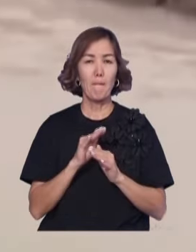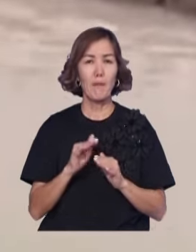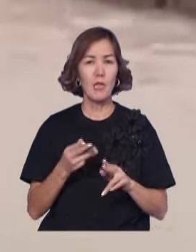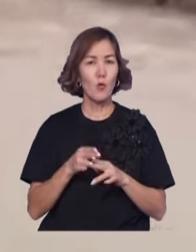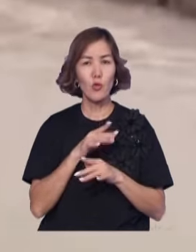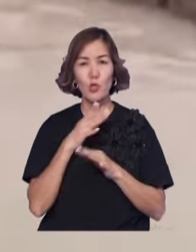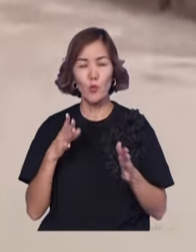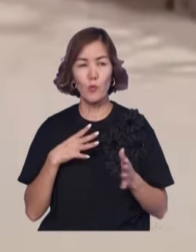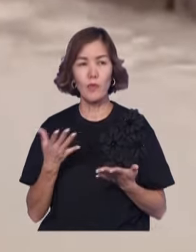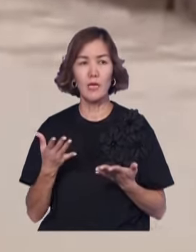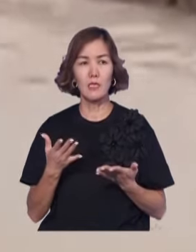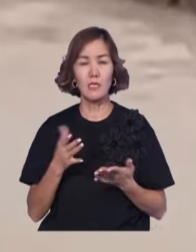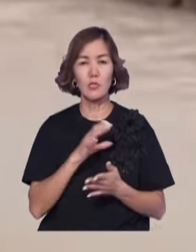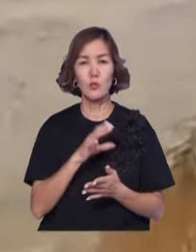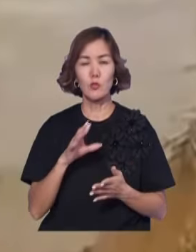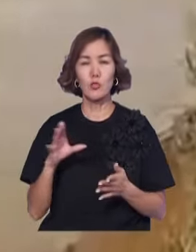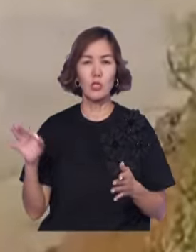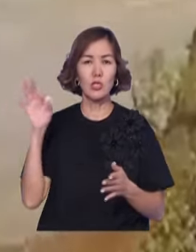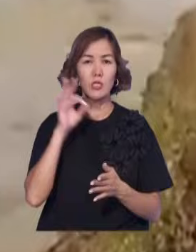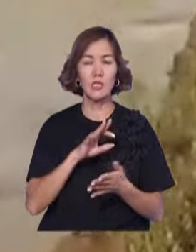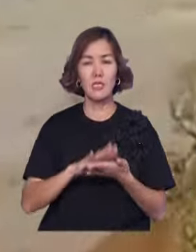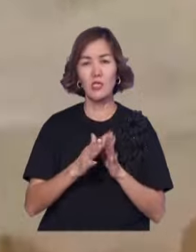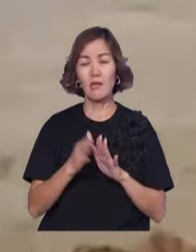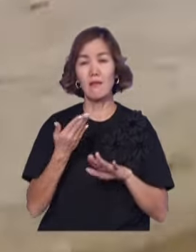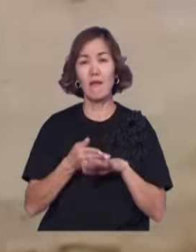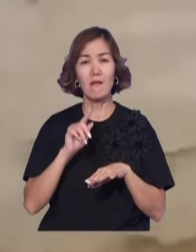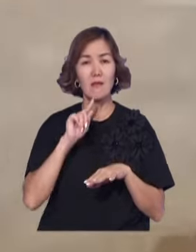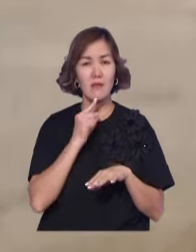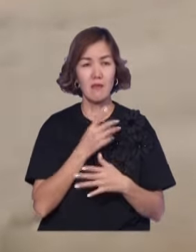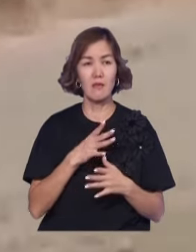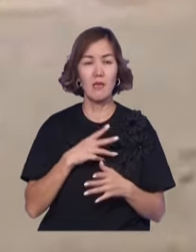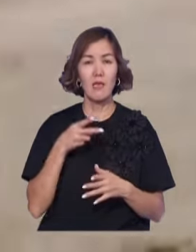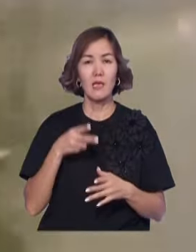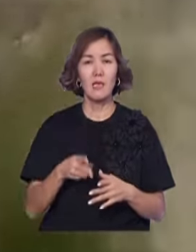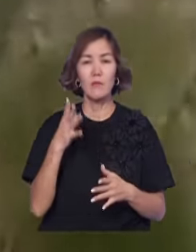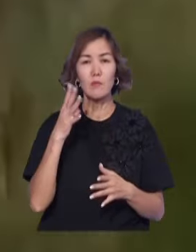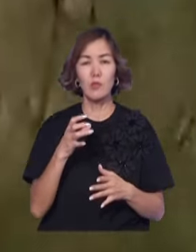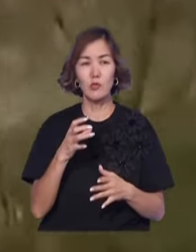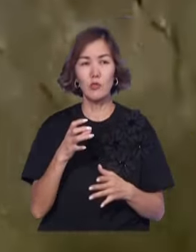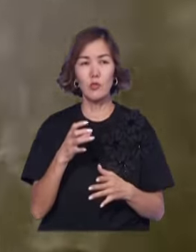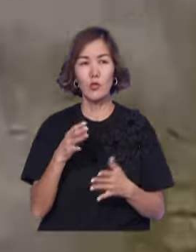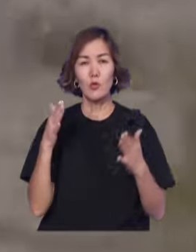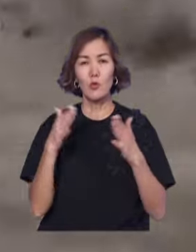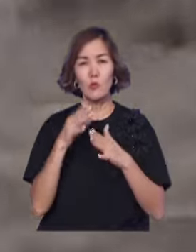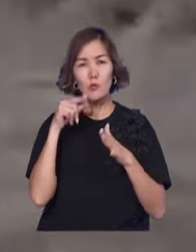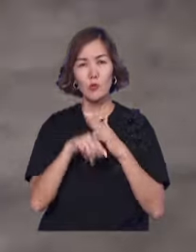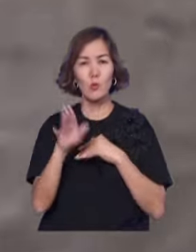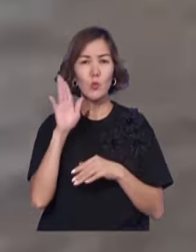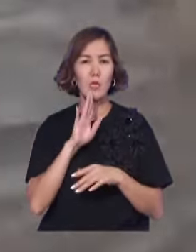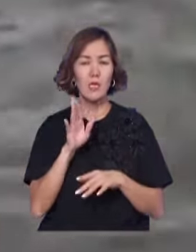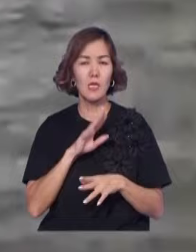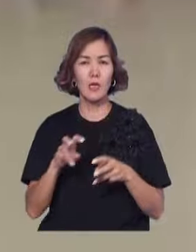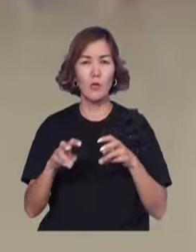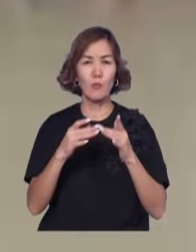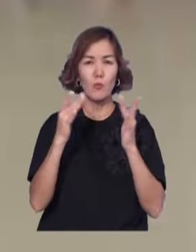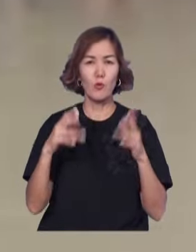көп. Әсіресе елдің солтүстігі мен шығысында жағдай қиындаған. Мұнда 2500-ге жуық үйге су кірген. Бүлінген көпір